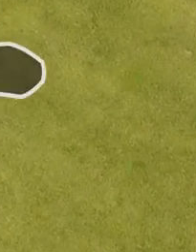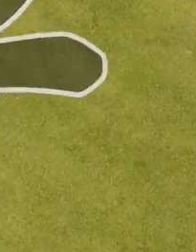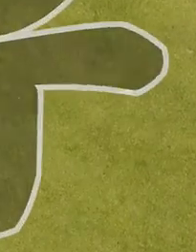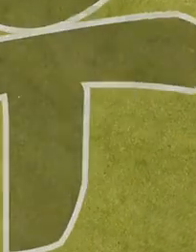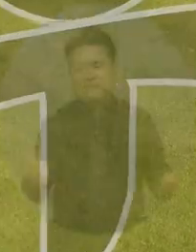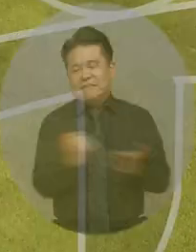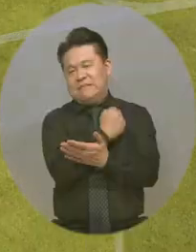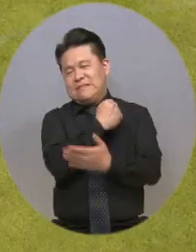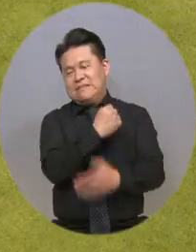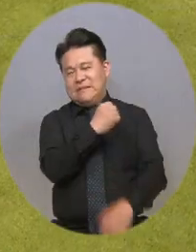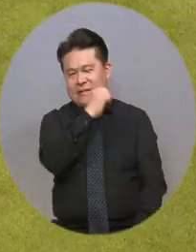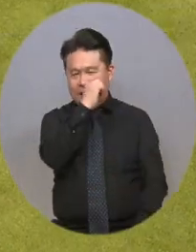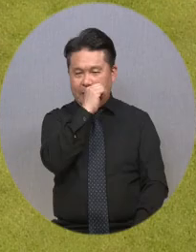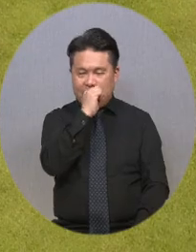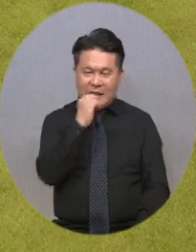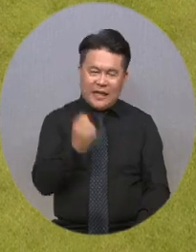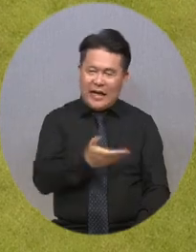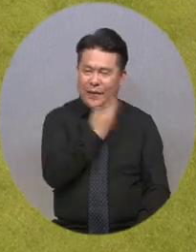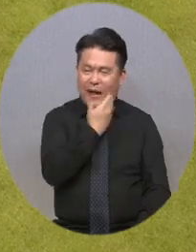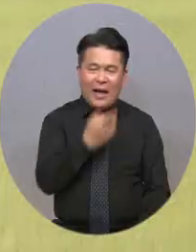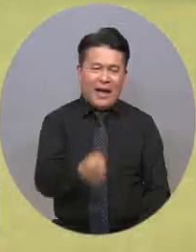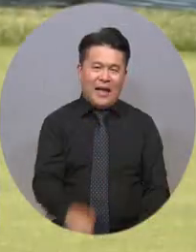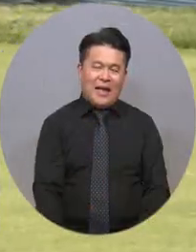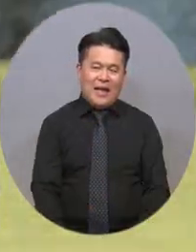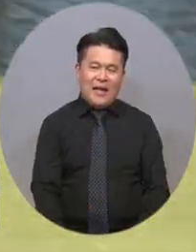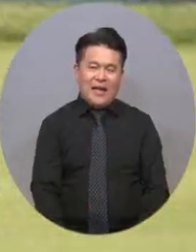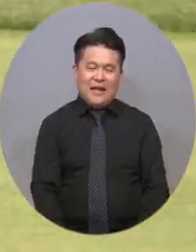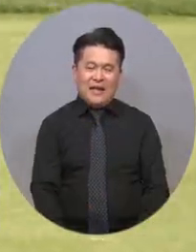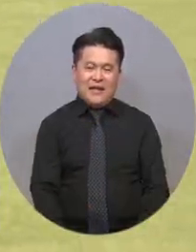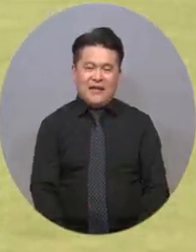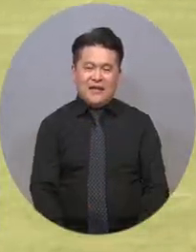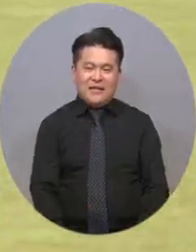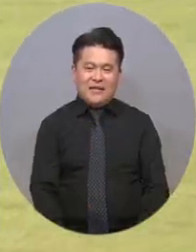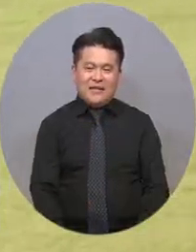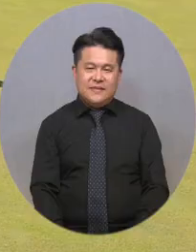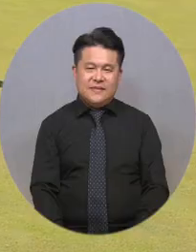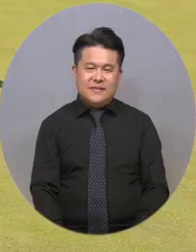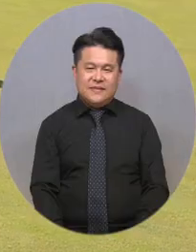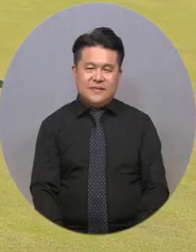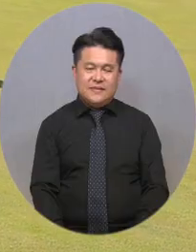아. 아우. 너무 진짜. 오케이.